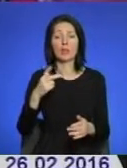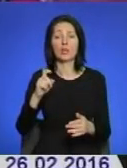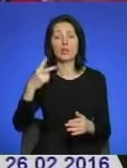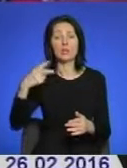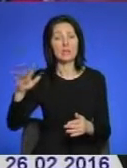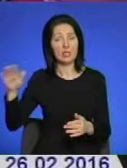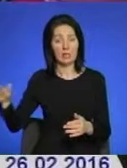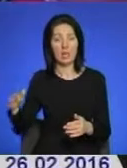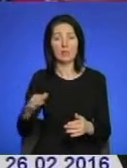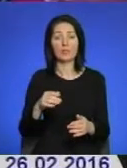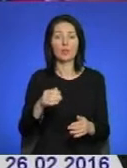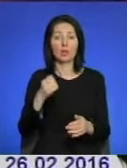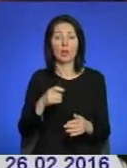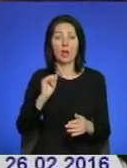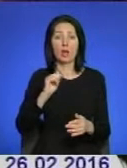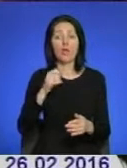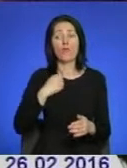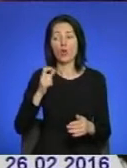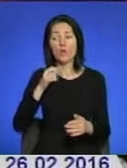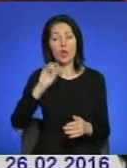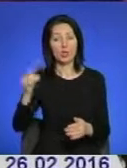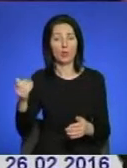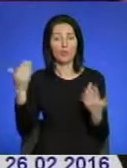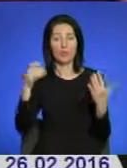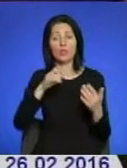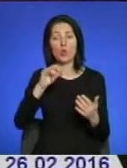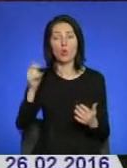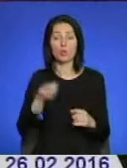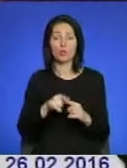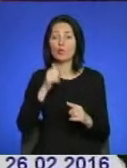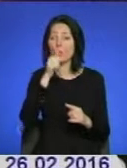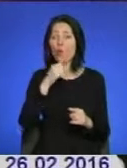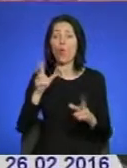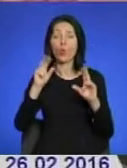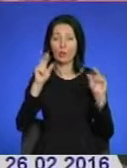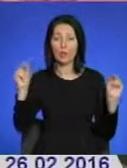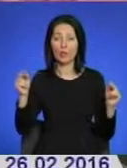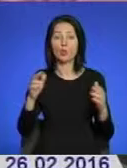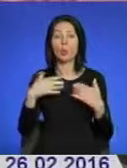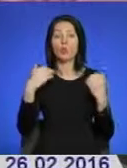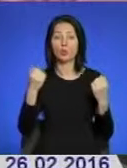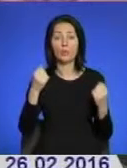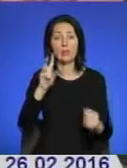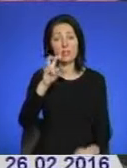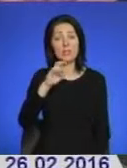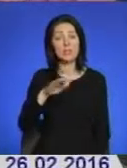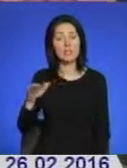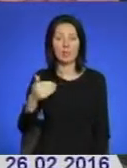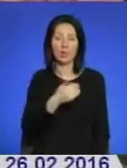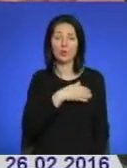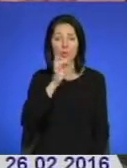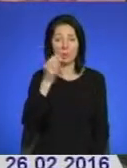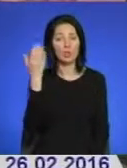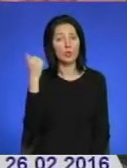Угорщині. І вже цього року лише з Тернопільщини обіцяють оздоровити 200 дітей. Хочу зазначити, що в минулому році